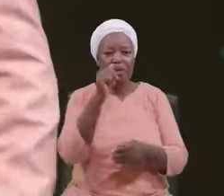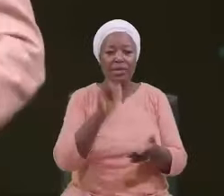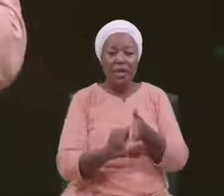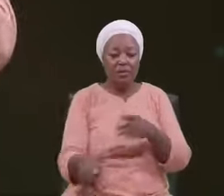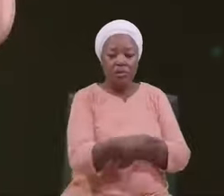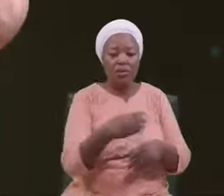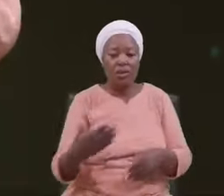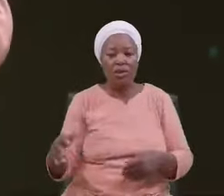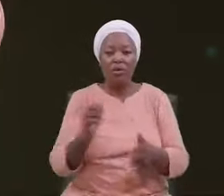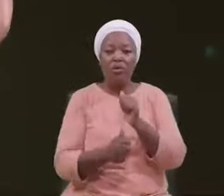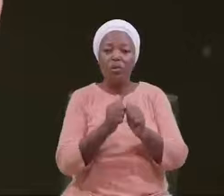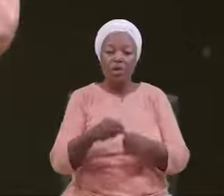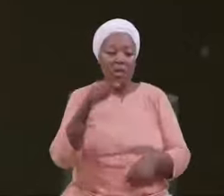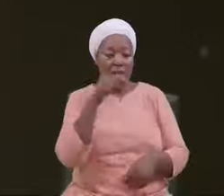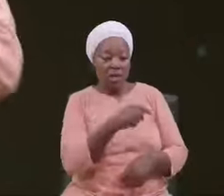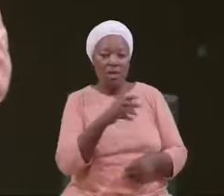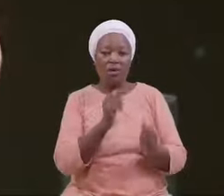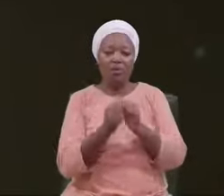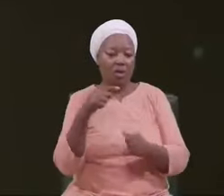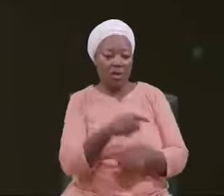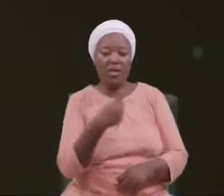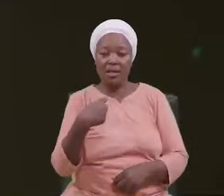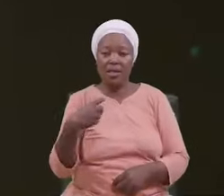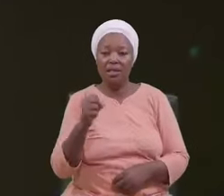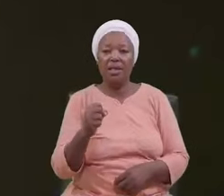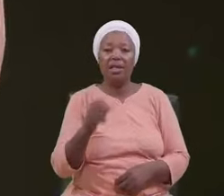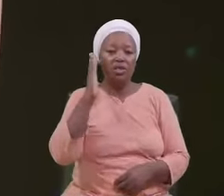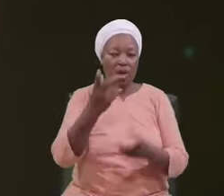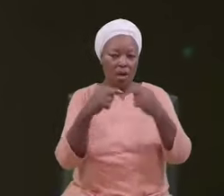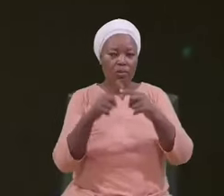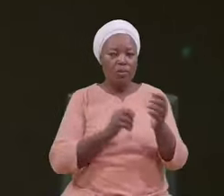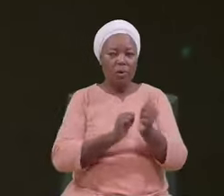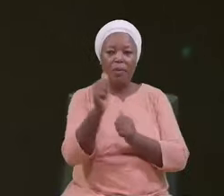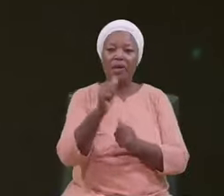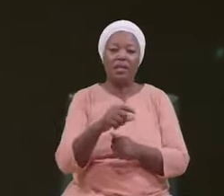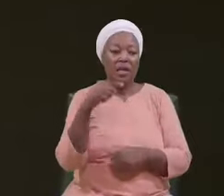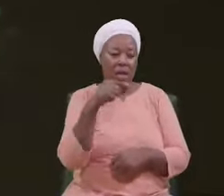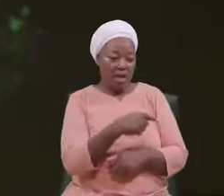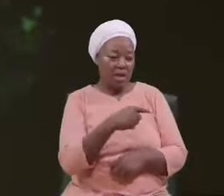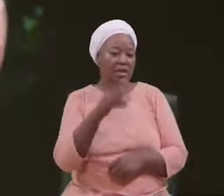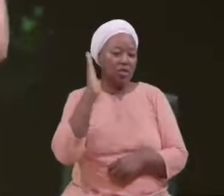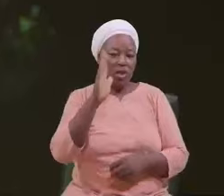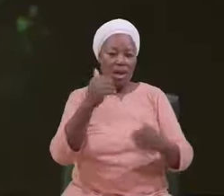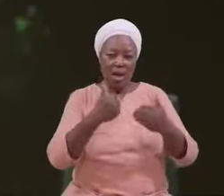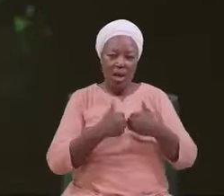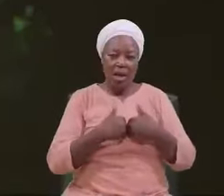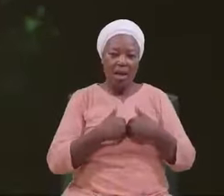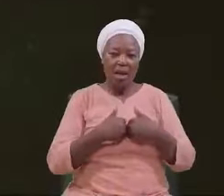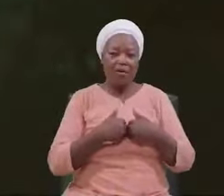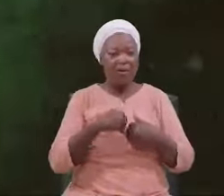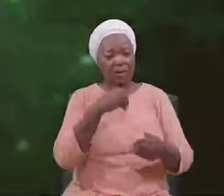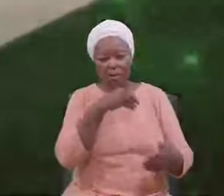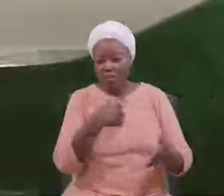dit arrive, il le verra s'accomplir. Il le